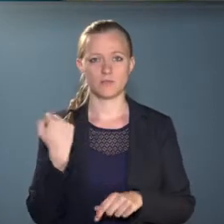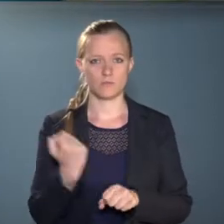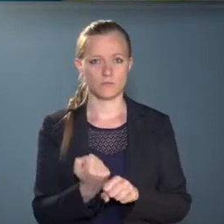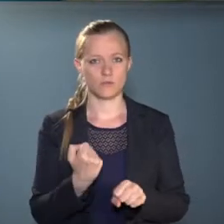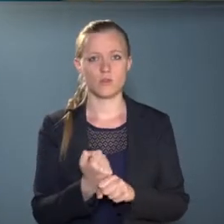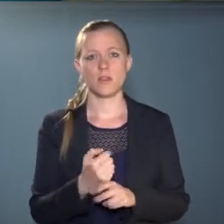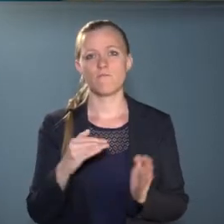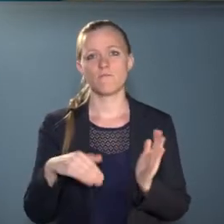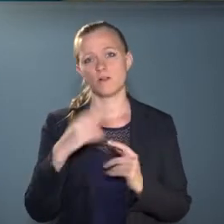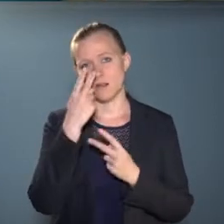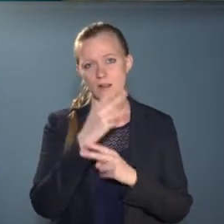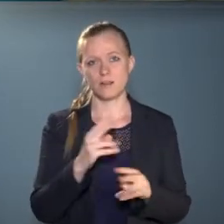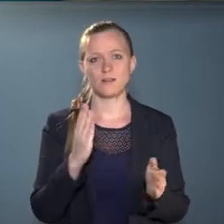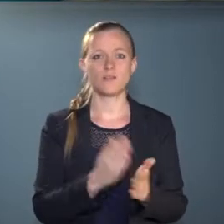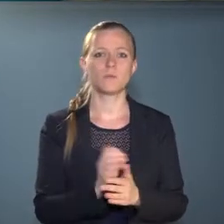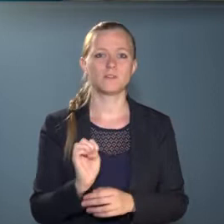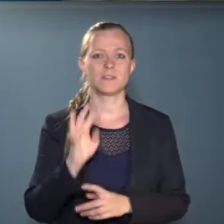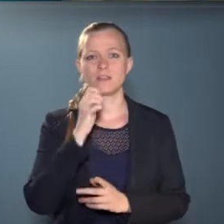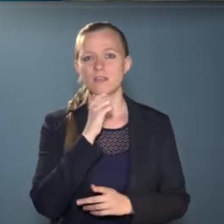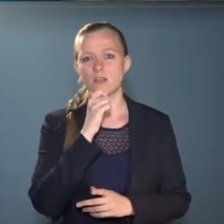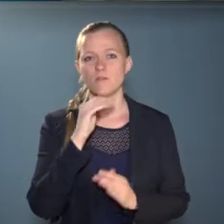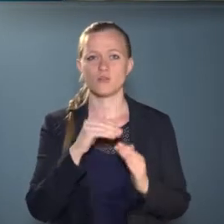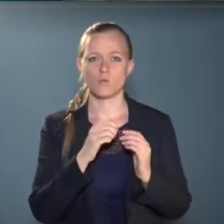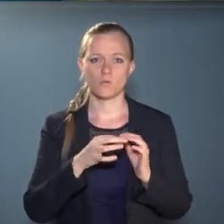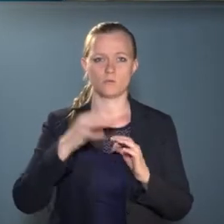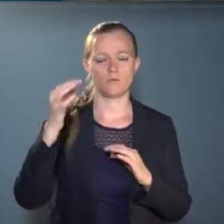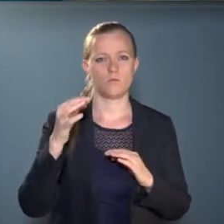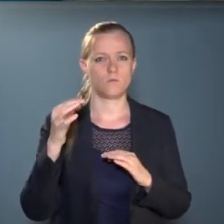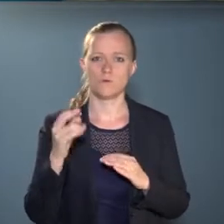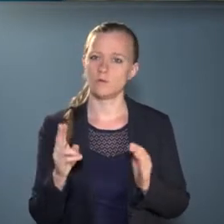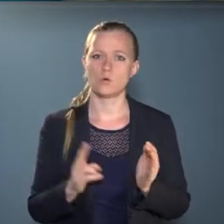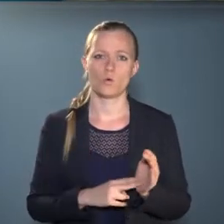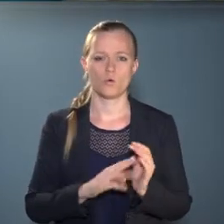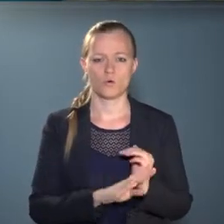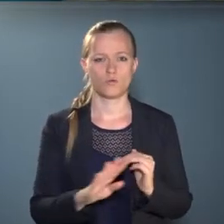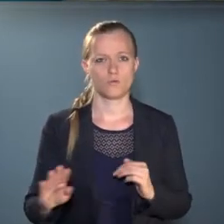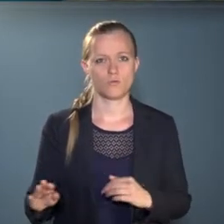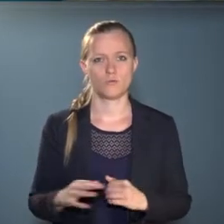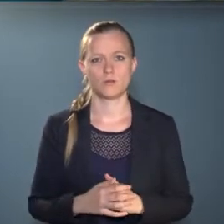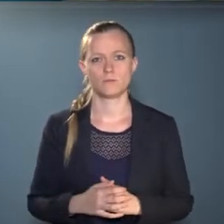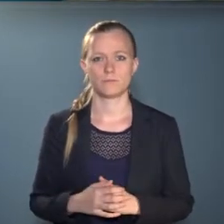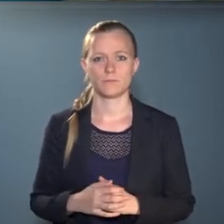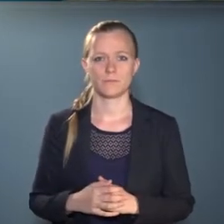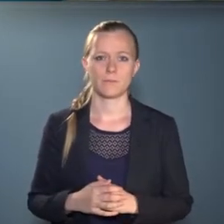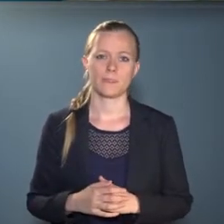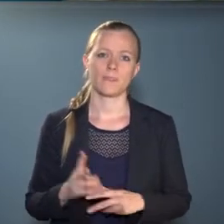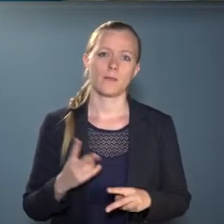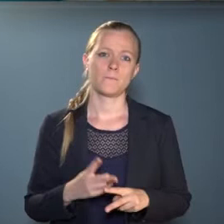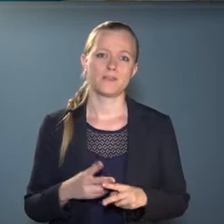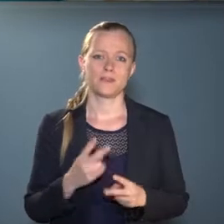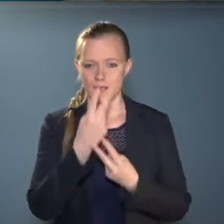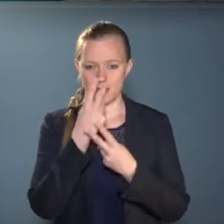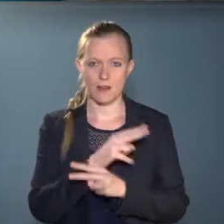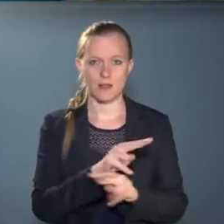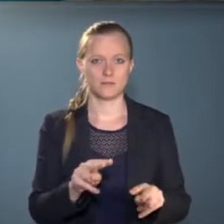felnőtt ellátás már 14 éves kor felett jogosult a betegek